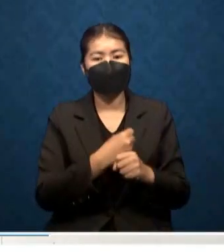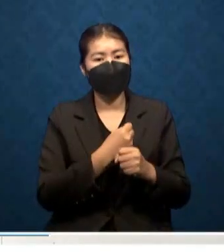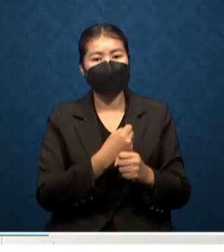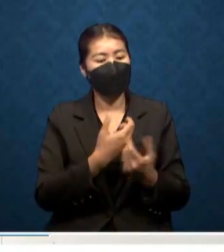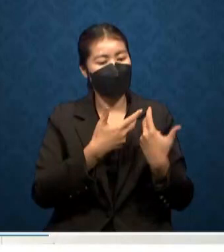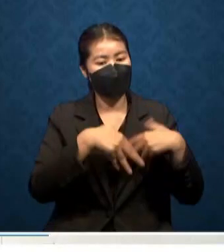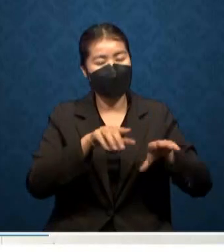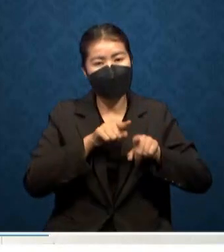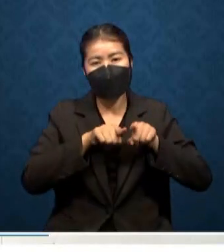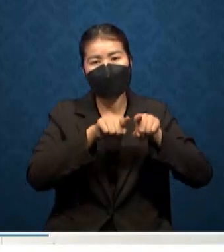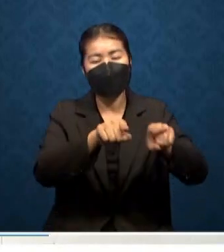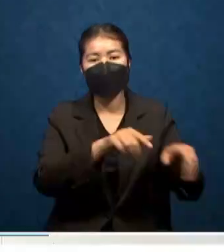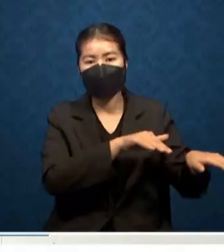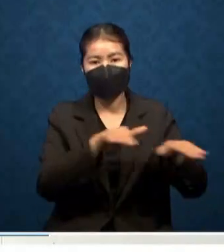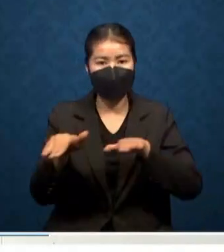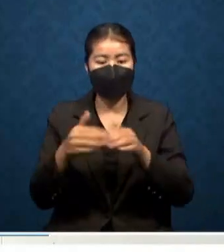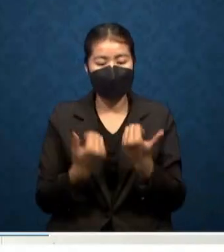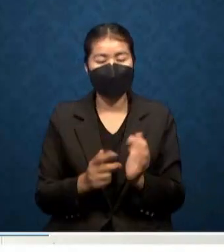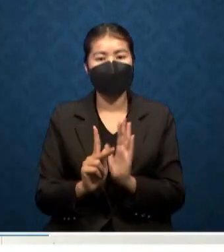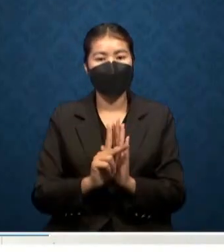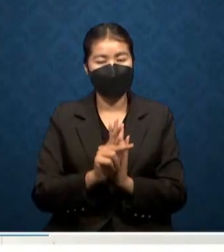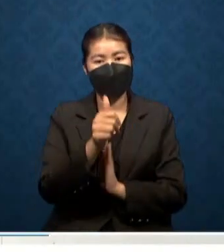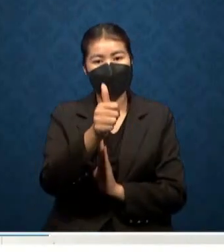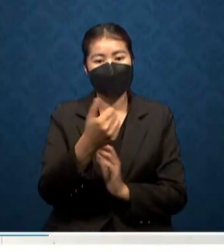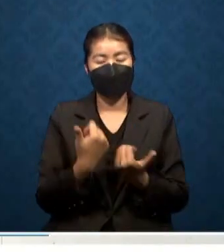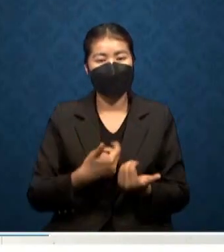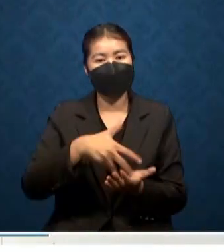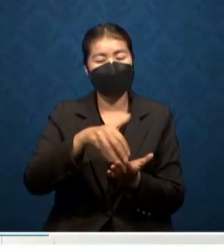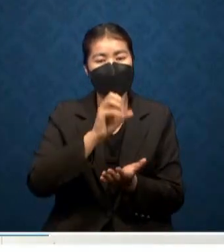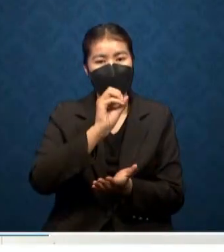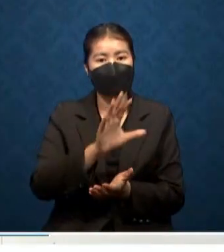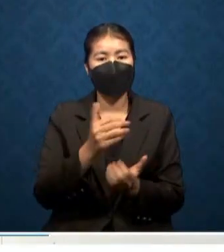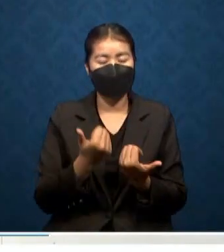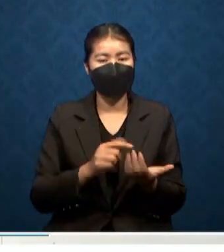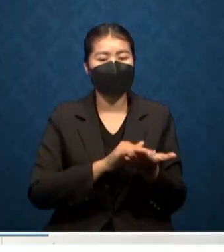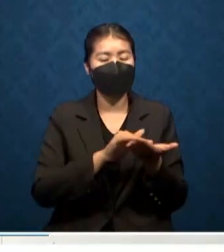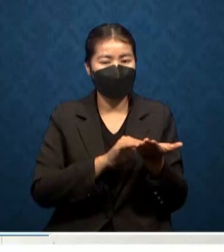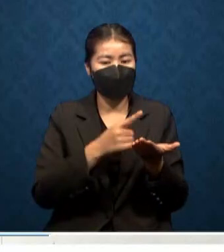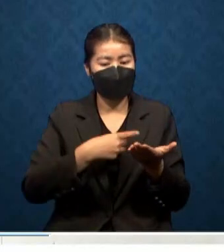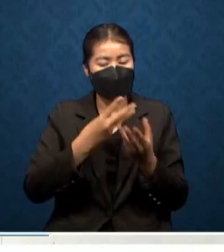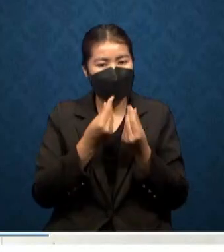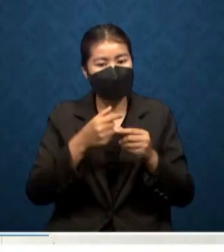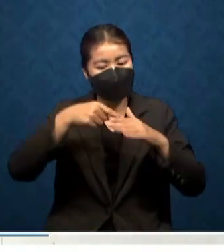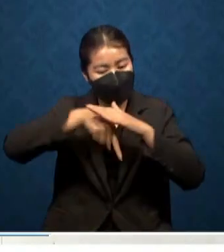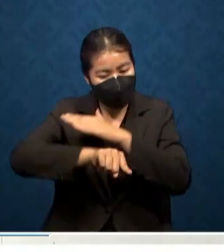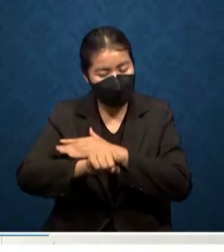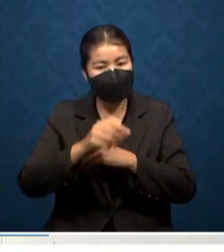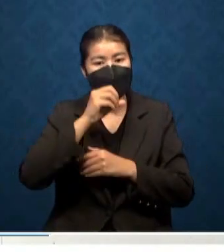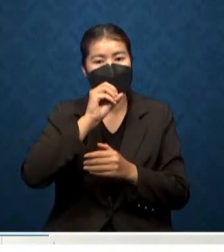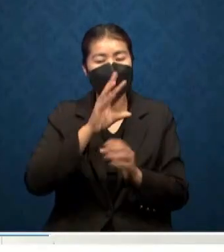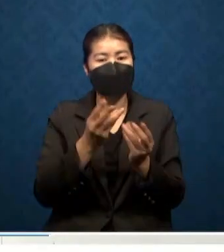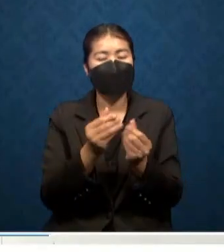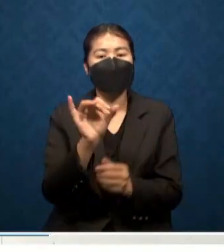นะครับอันนี้ผมว่าเป็นกติกาที่ดีมากนะครับก็เรียนท่านด้วยความเคารพนะครับว่าขออภัยด้วยที่ไม่ได้ลงรายละเอียดนะครับส่วน